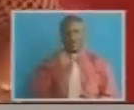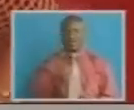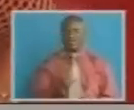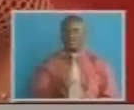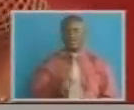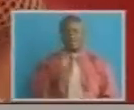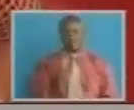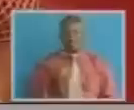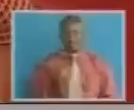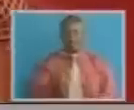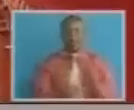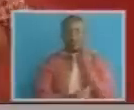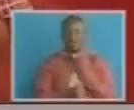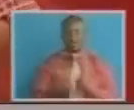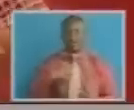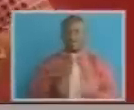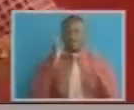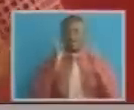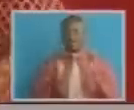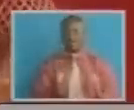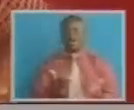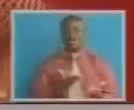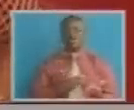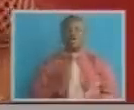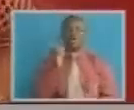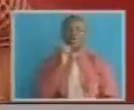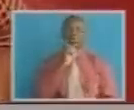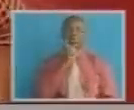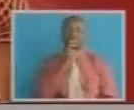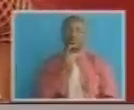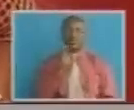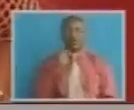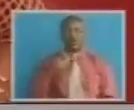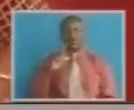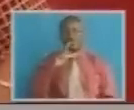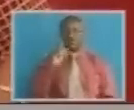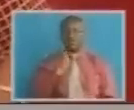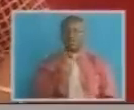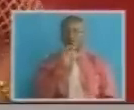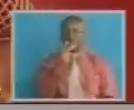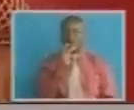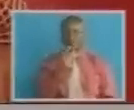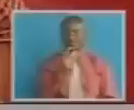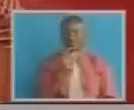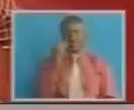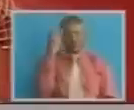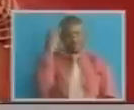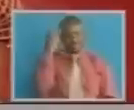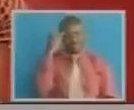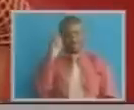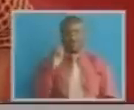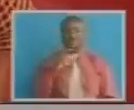kwa Niaba ya mheshimiwa waziri mkuu naomba nijibu maswali mawili ya mheshimiwa mchungaji asumta mshama Kama